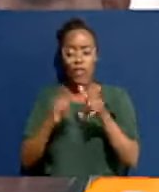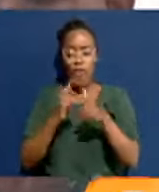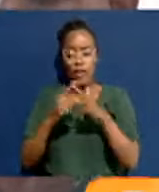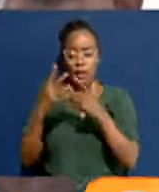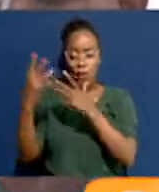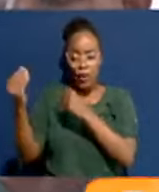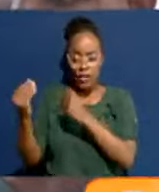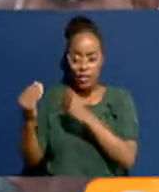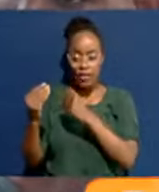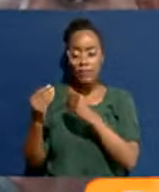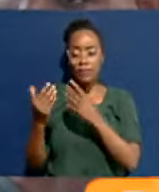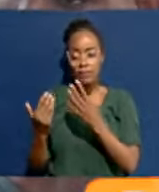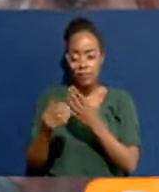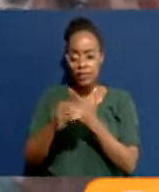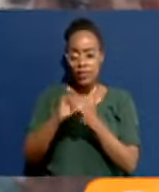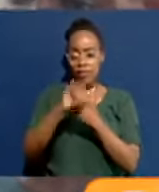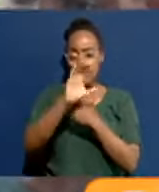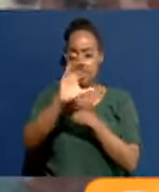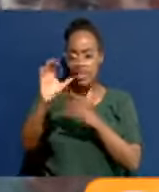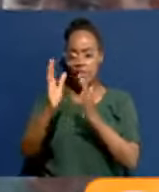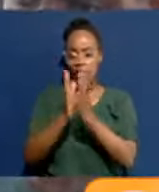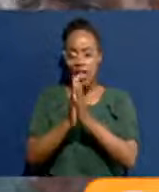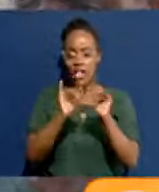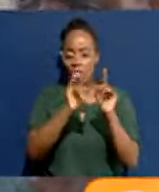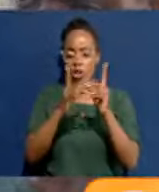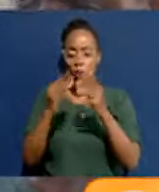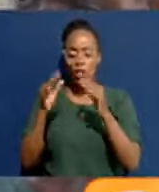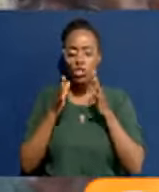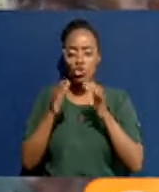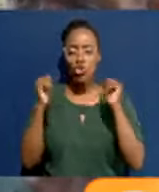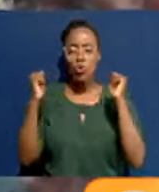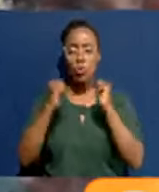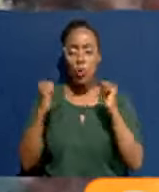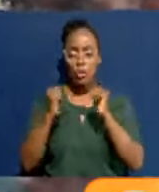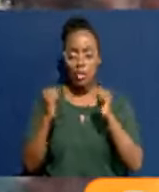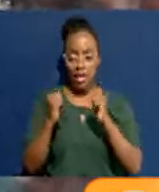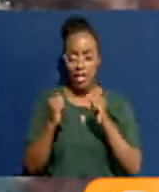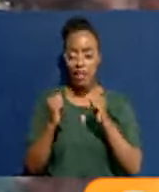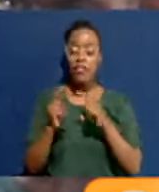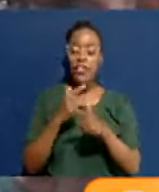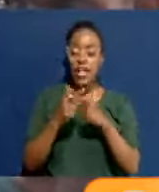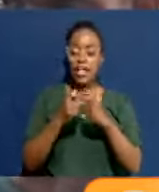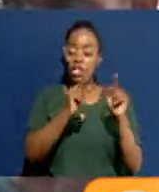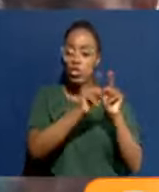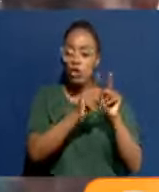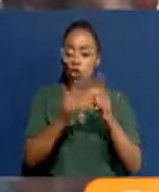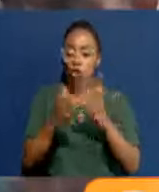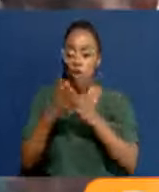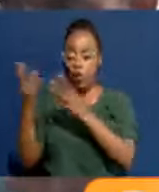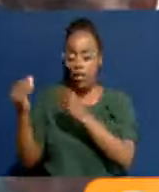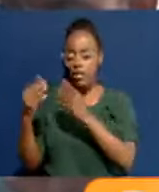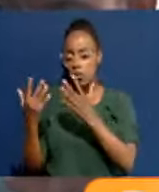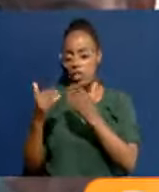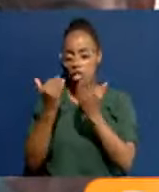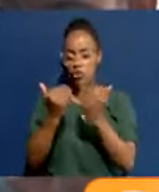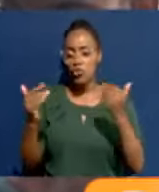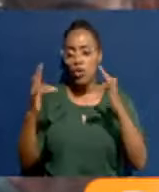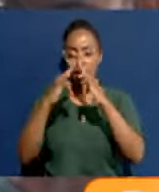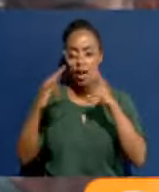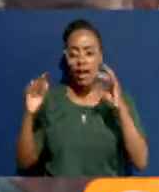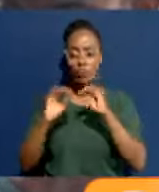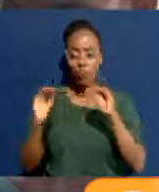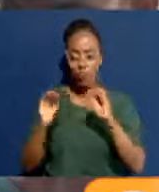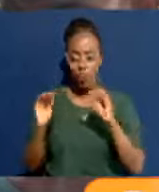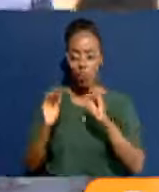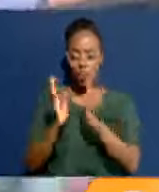JCC, pia tukaenda mpaka mochari, na tukuweza kwenda kambi ya watoto. Kwa hiyo